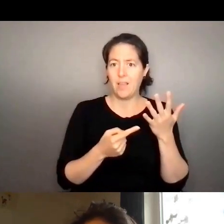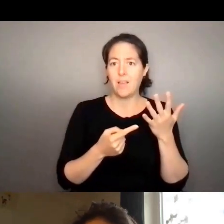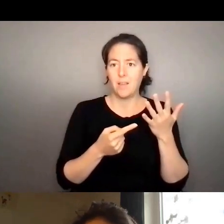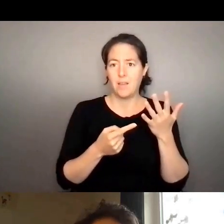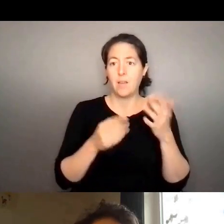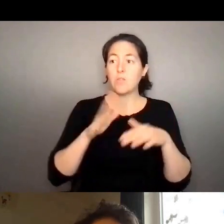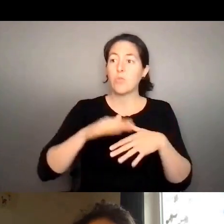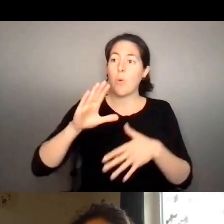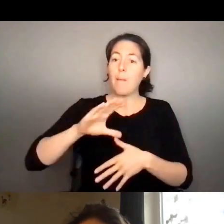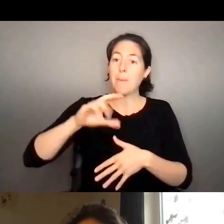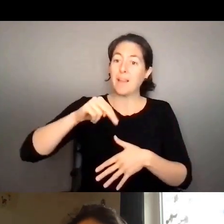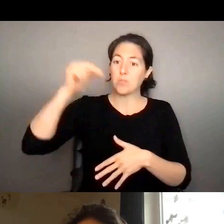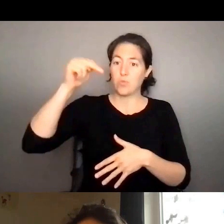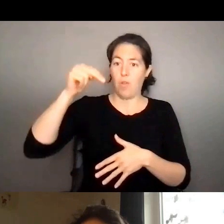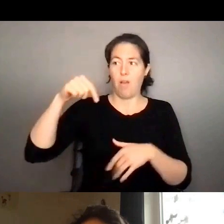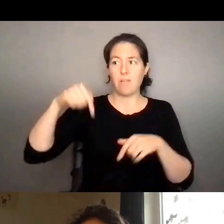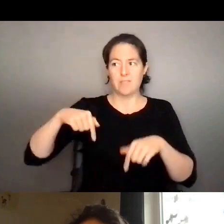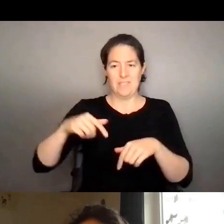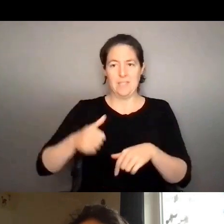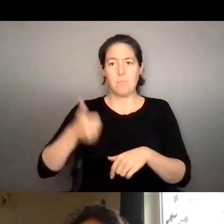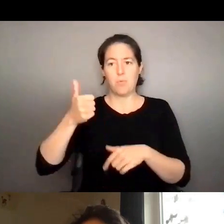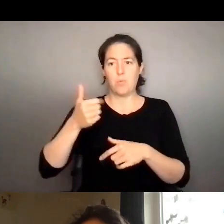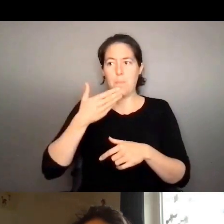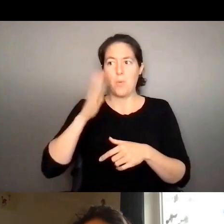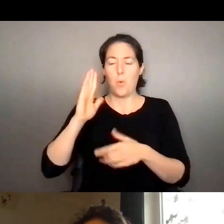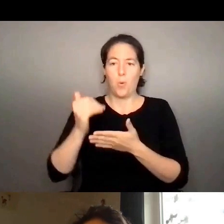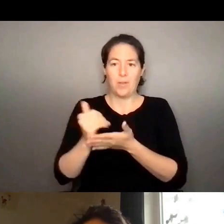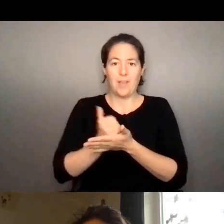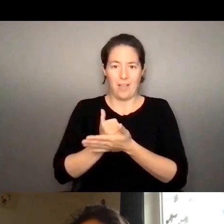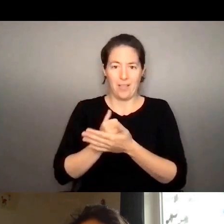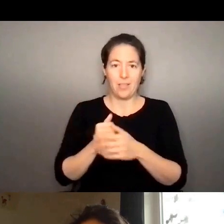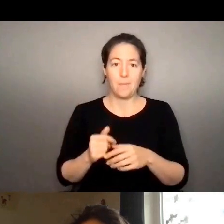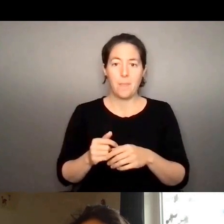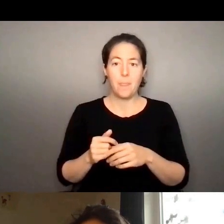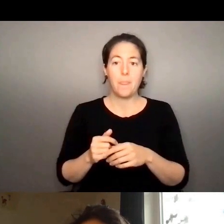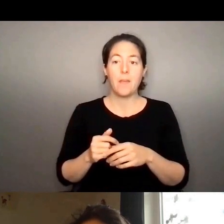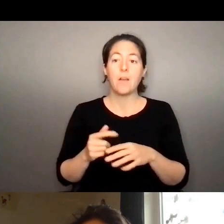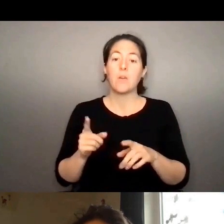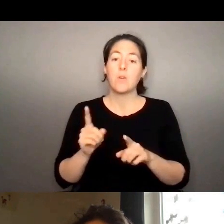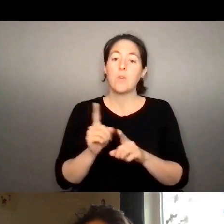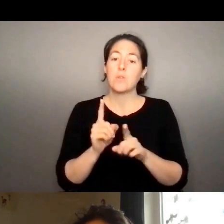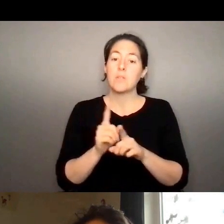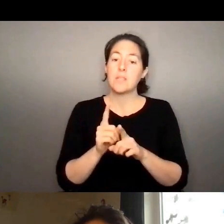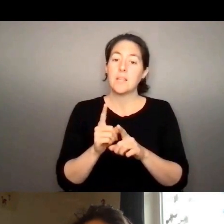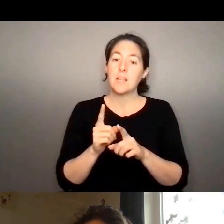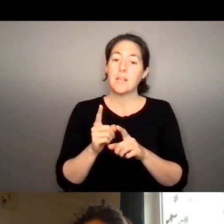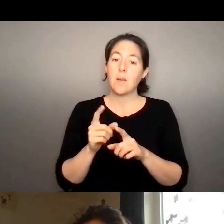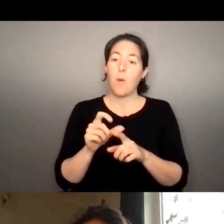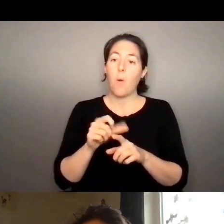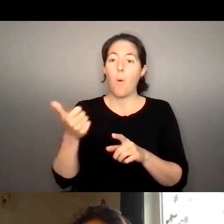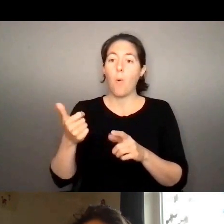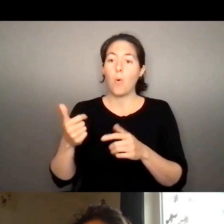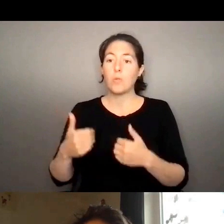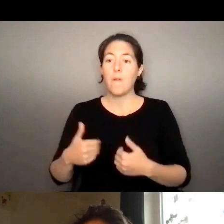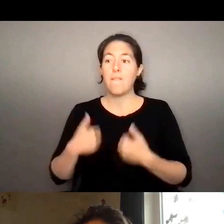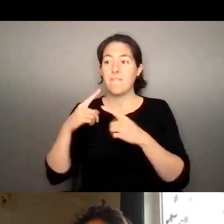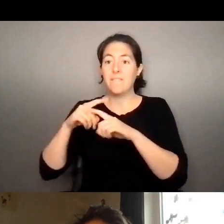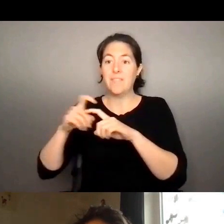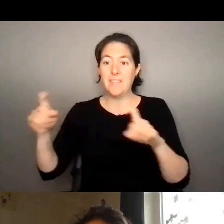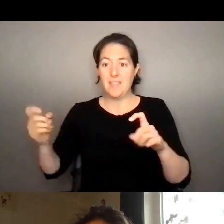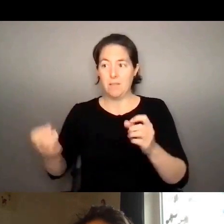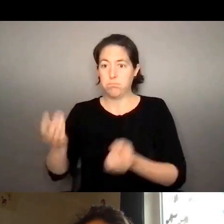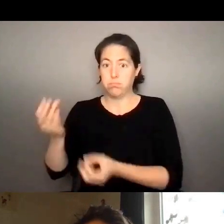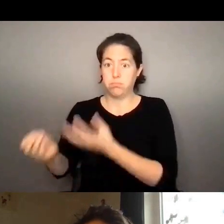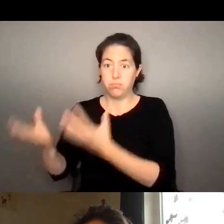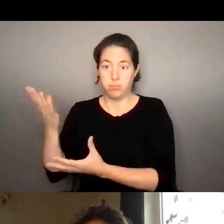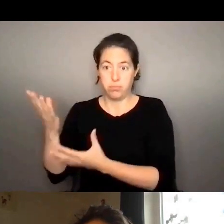du Nord, où en fait, avec le déploiement du règne fongique, avant que d'autres formes de vie puissent se déployer par leurs consoeurs, la